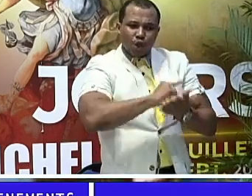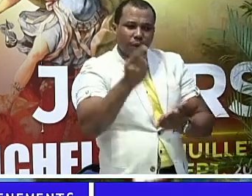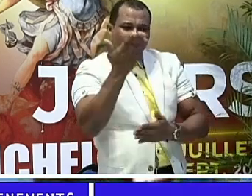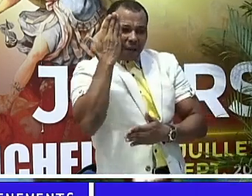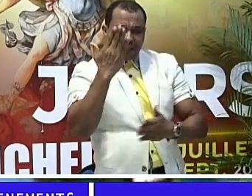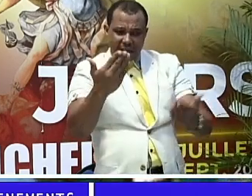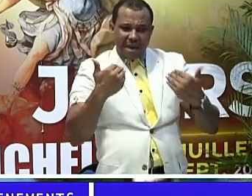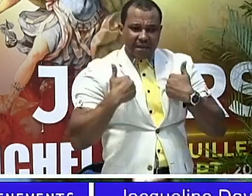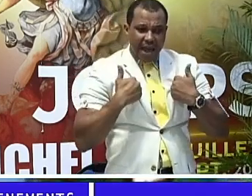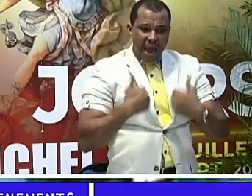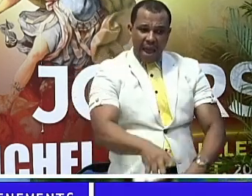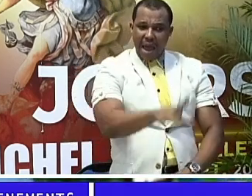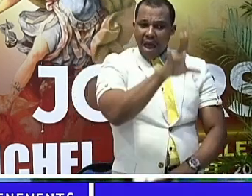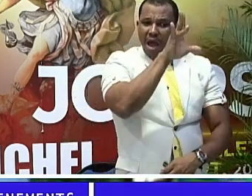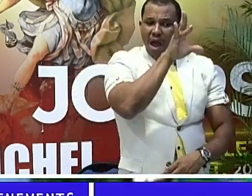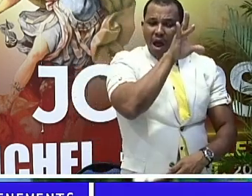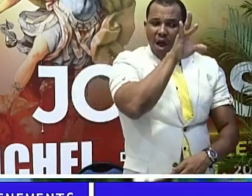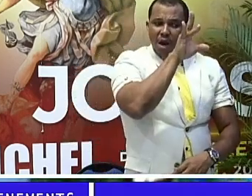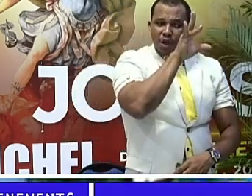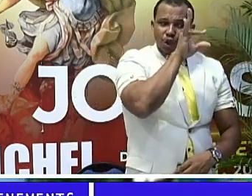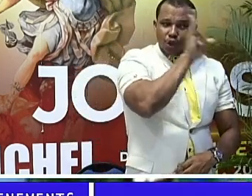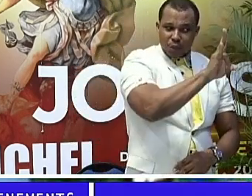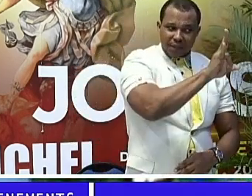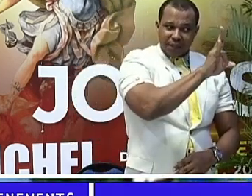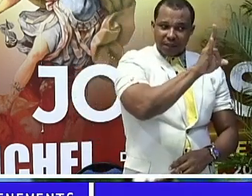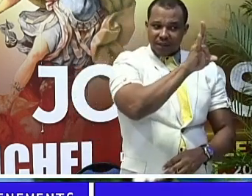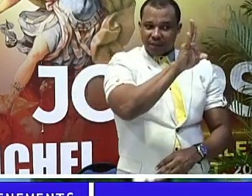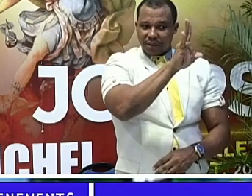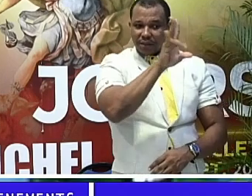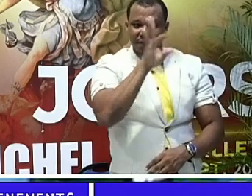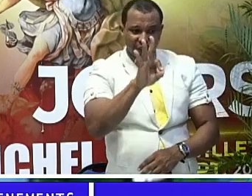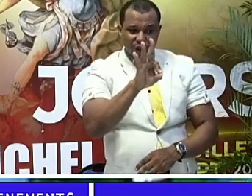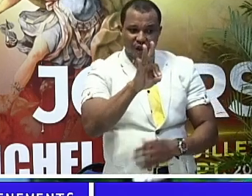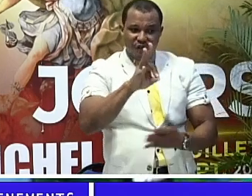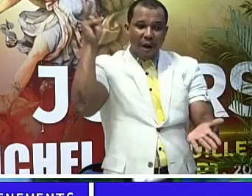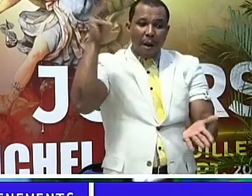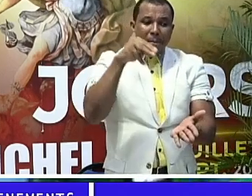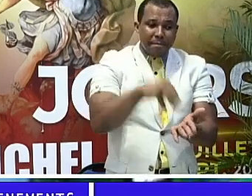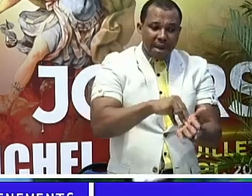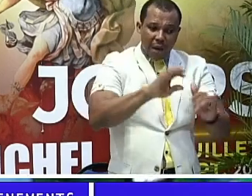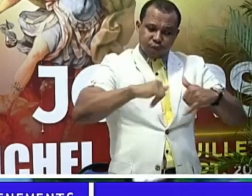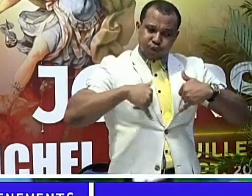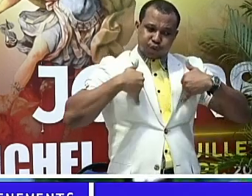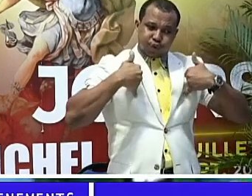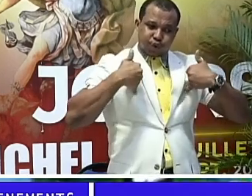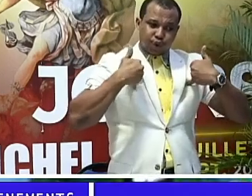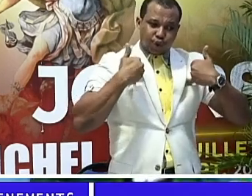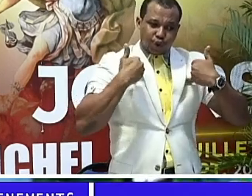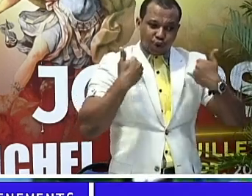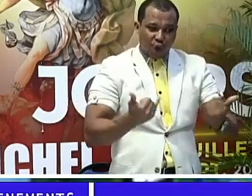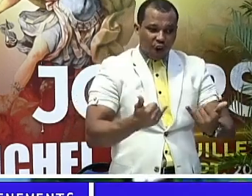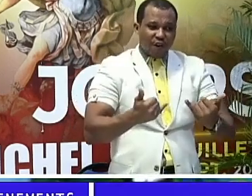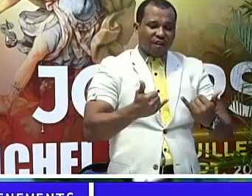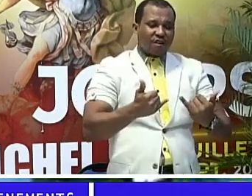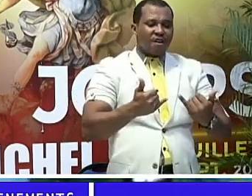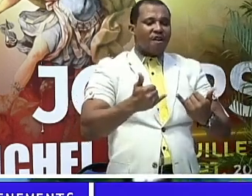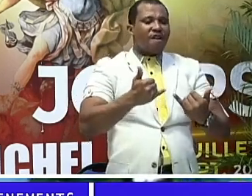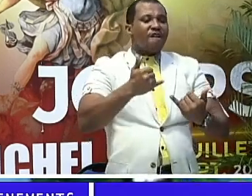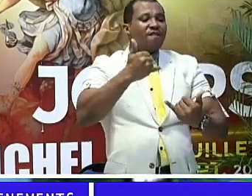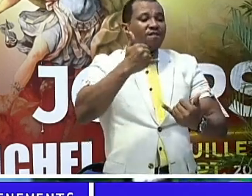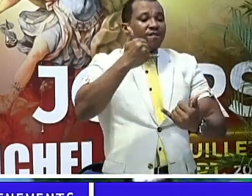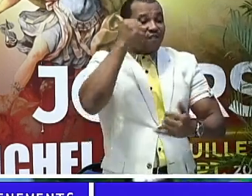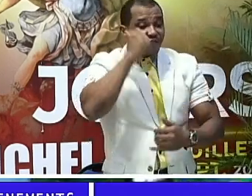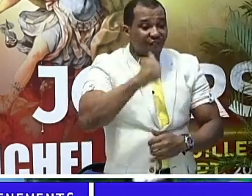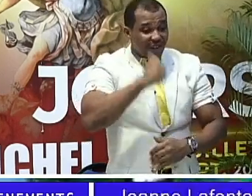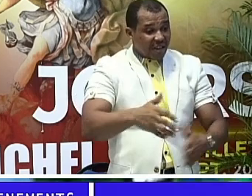y a 79 000 jeunes filles dominicaines qui gagnent virus VIH là